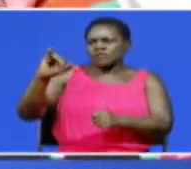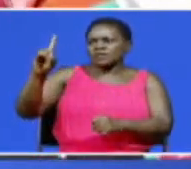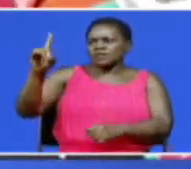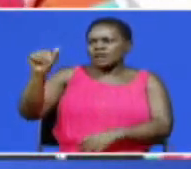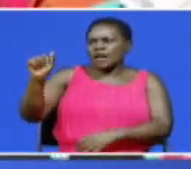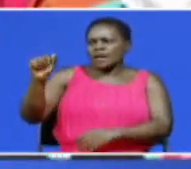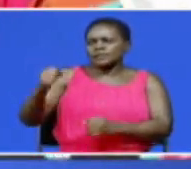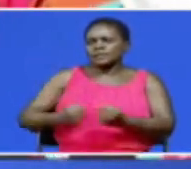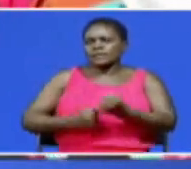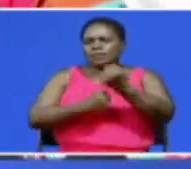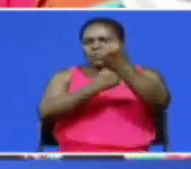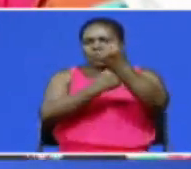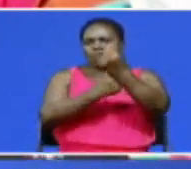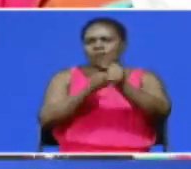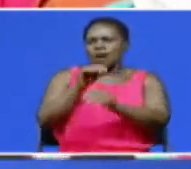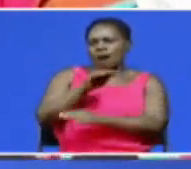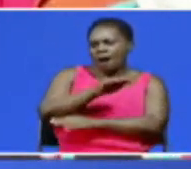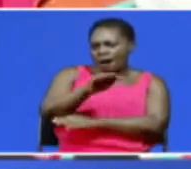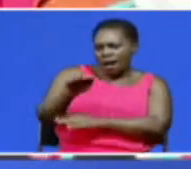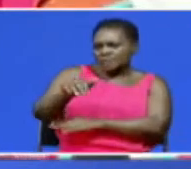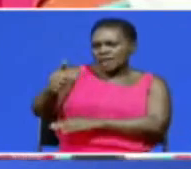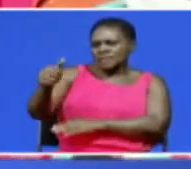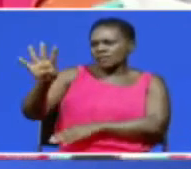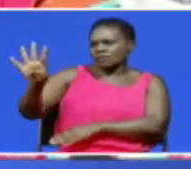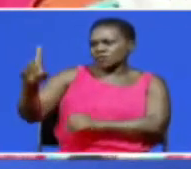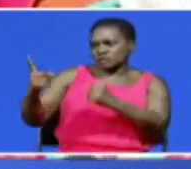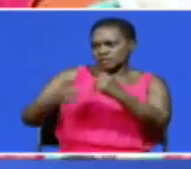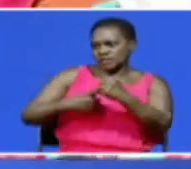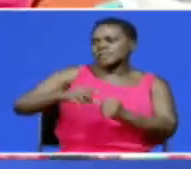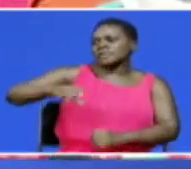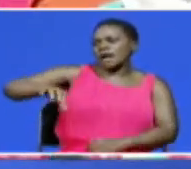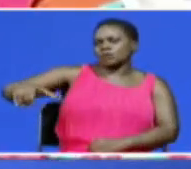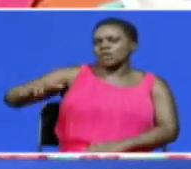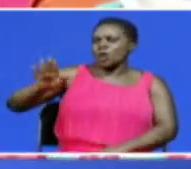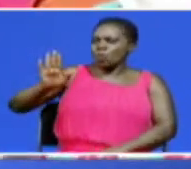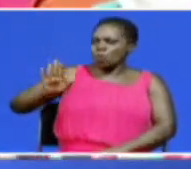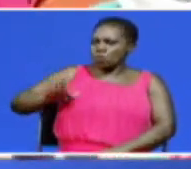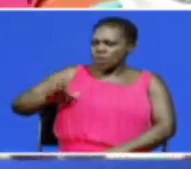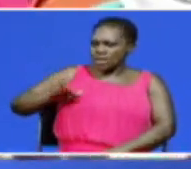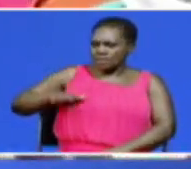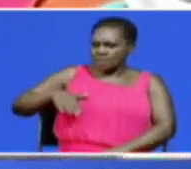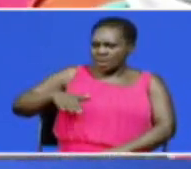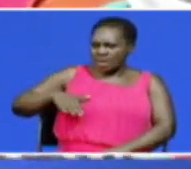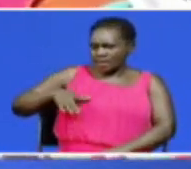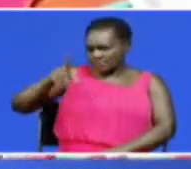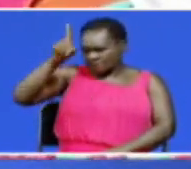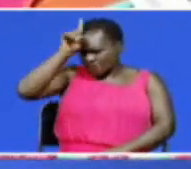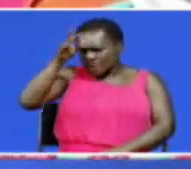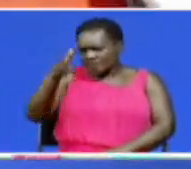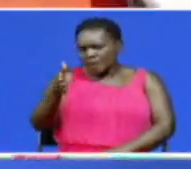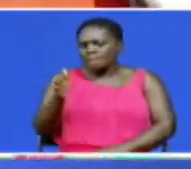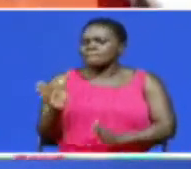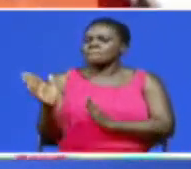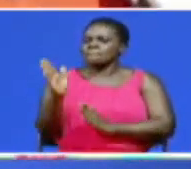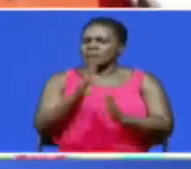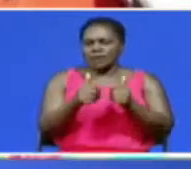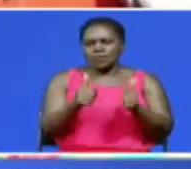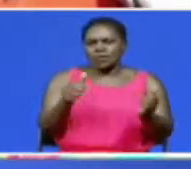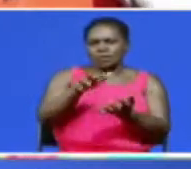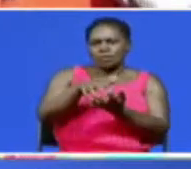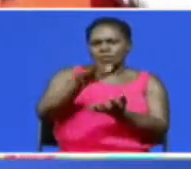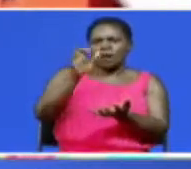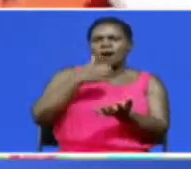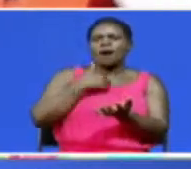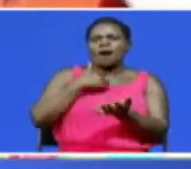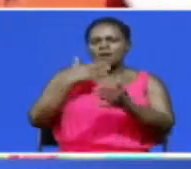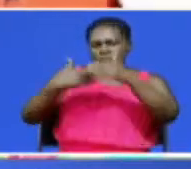supporting very much, and we are calling upon the other 46 counties. Kina mama ambao wako kule pia wajipange. In Tana River we have